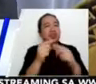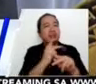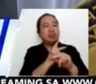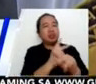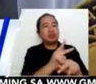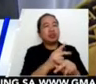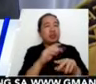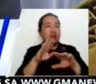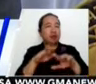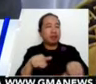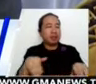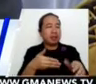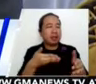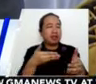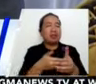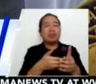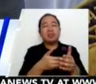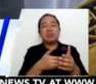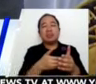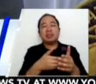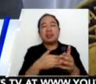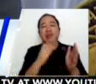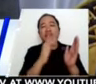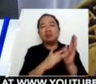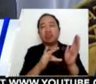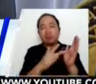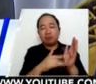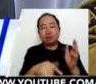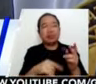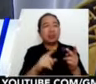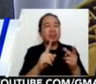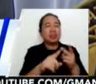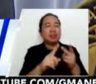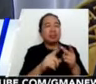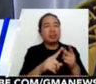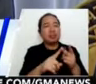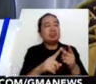Child Abuse and Exploitation and then